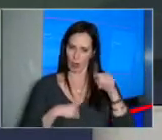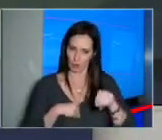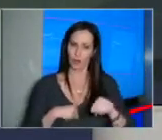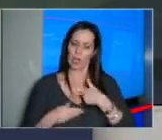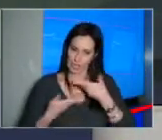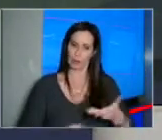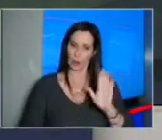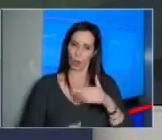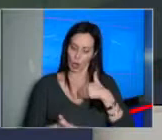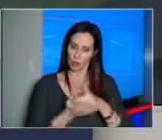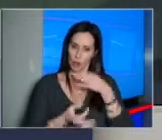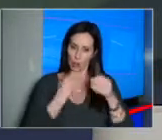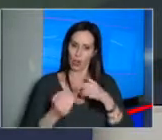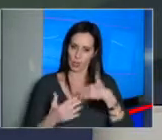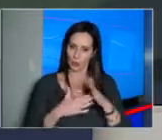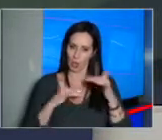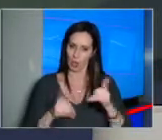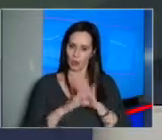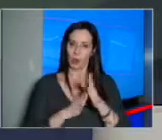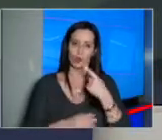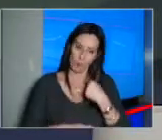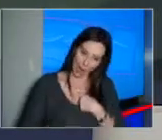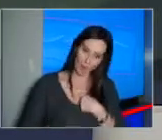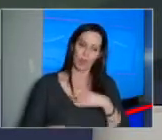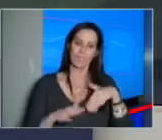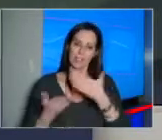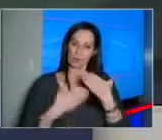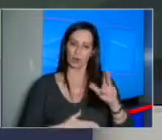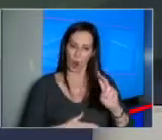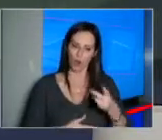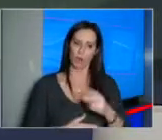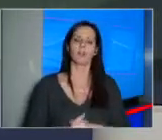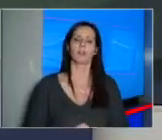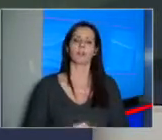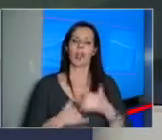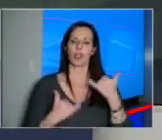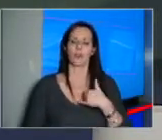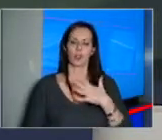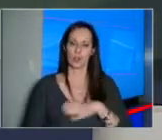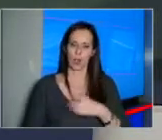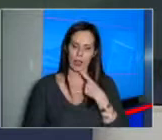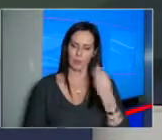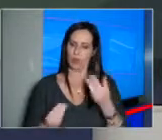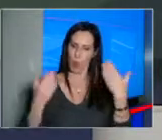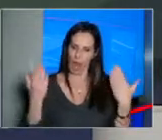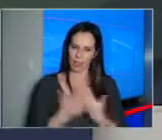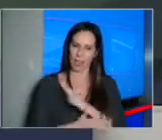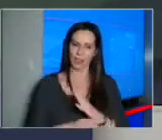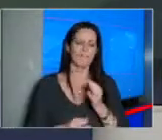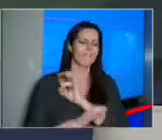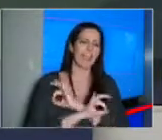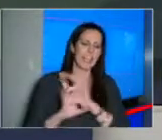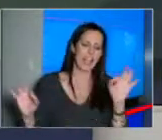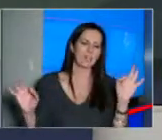אני אזמין אותו, אנחנו נמשיך לשאול, כי אנחנו נבדוק עכשיו את כל מה שהוא אמר לו, ואז נזמין אותו שוב פעם לרעיון. אבל עכשיו אני רוצה לדבר על יוזמה חדשה.